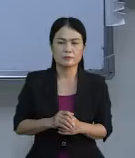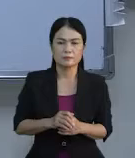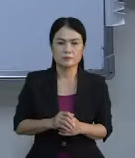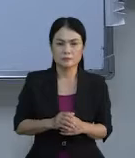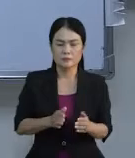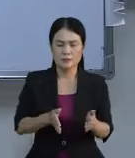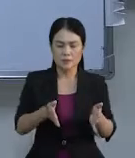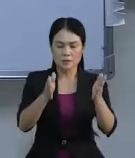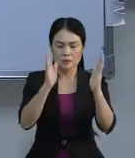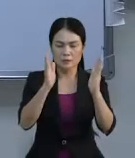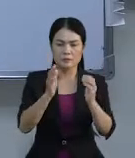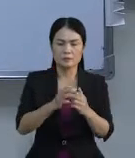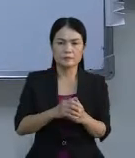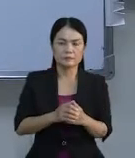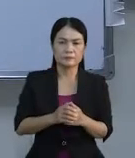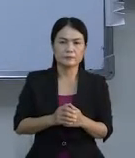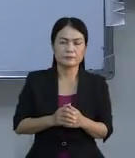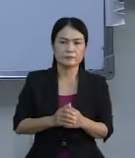Chỗ